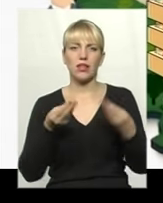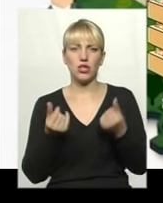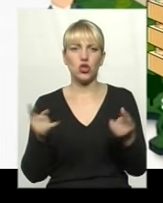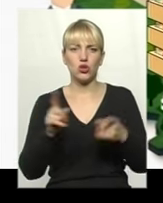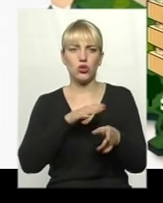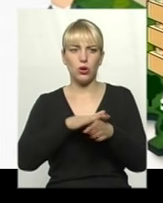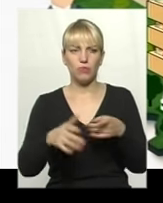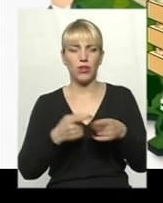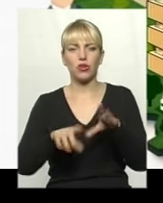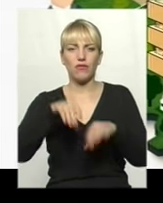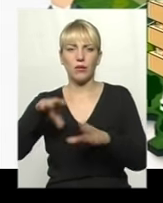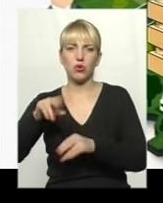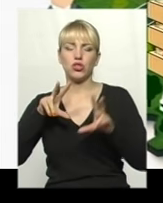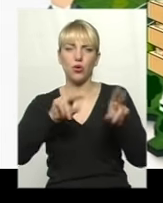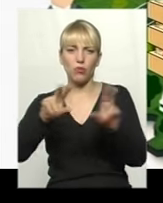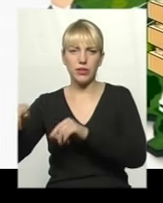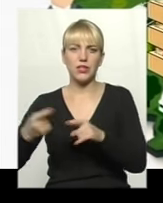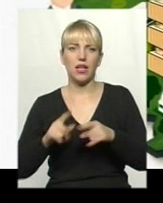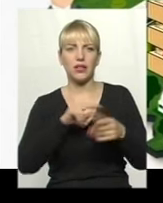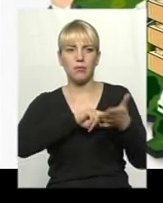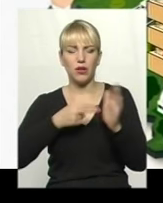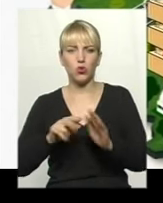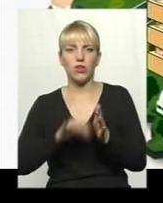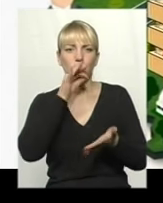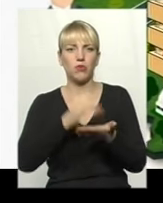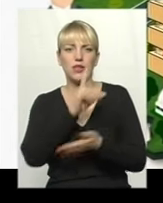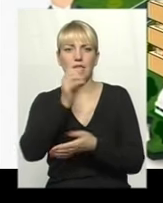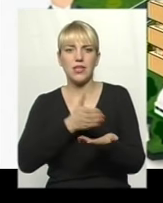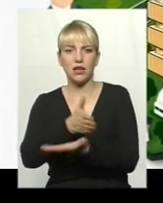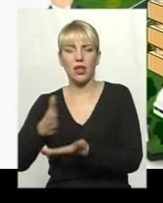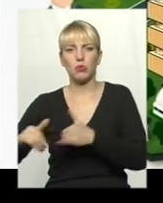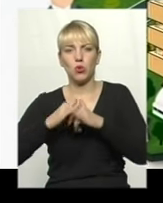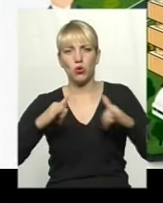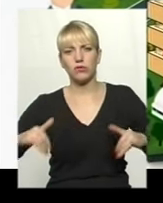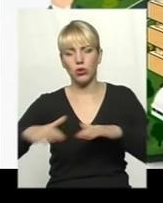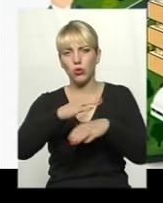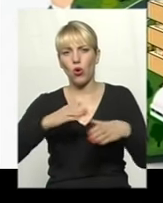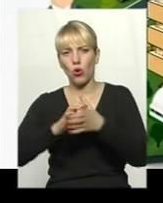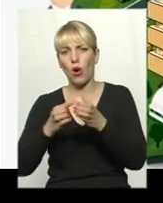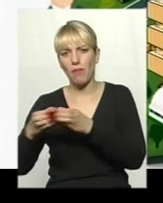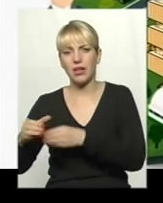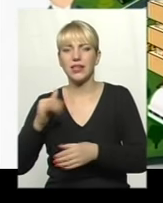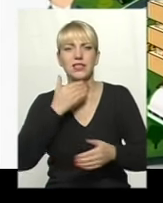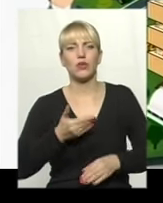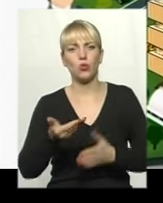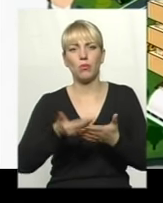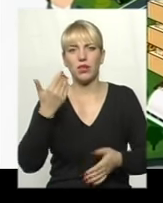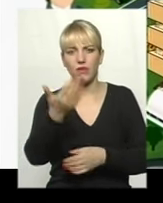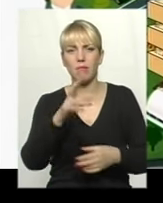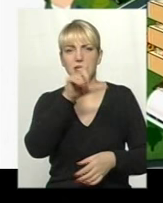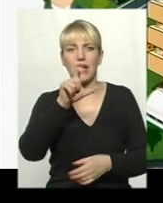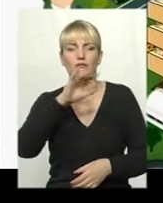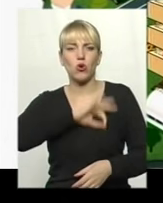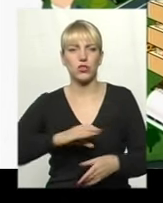виконати передвиборчі обіцянки. Планує і відповідає за напрямки розвитку громади та звітує перед вами за використання